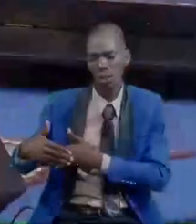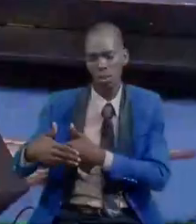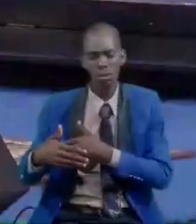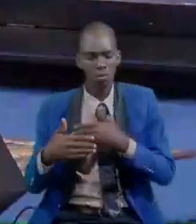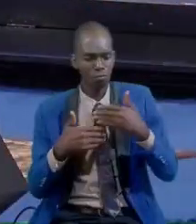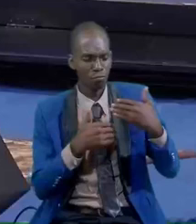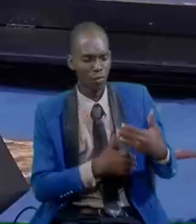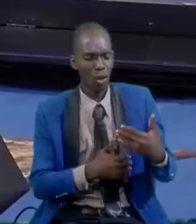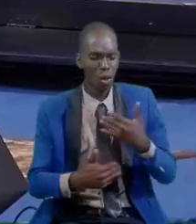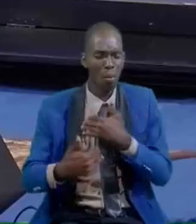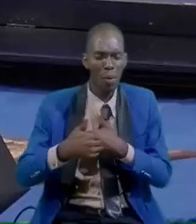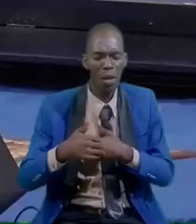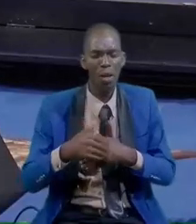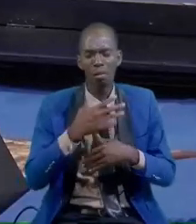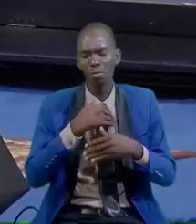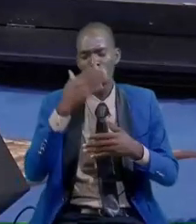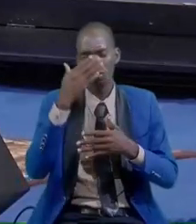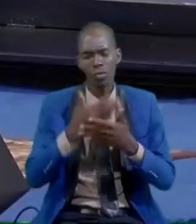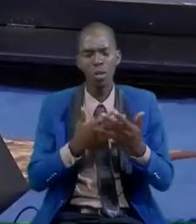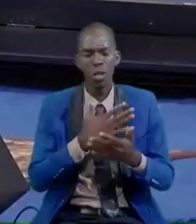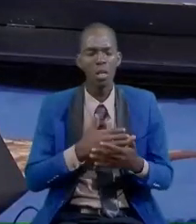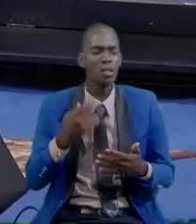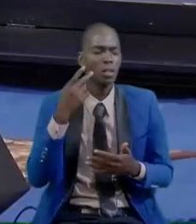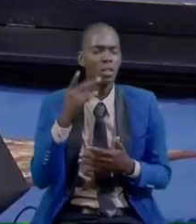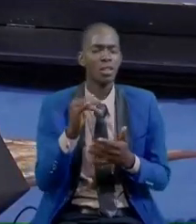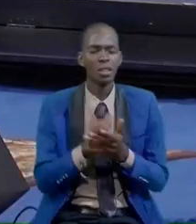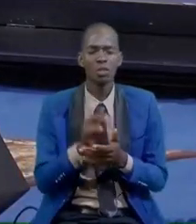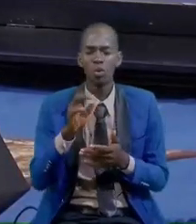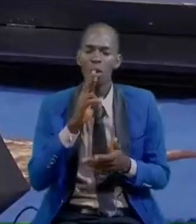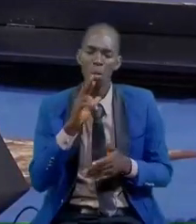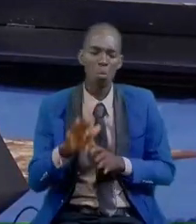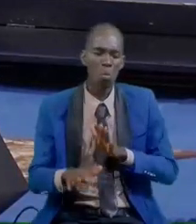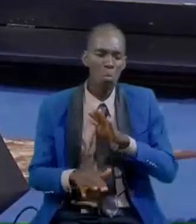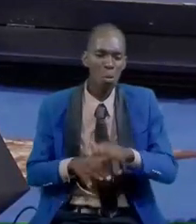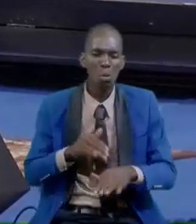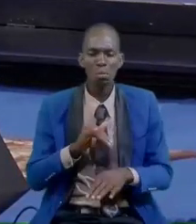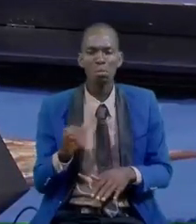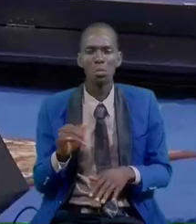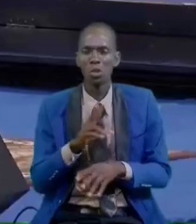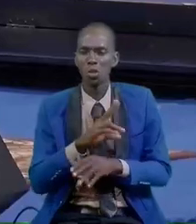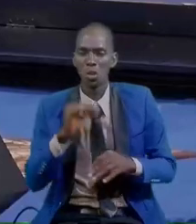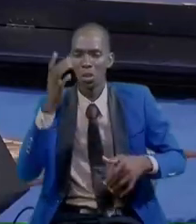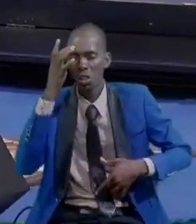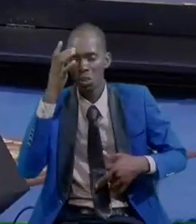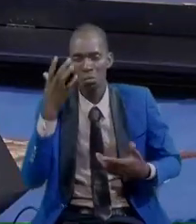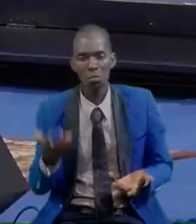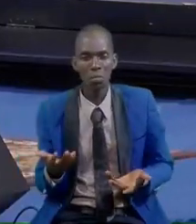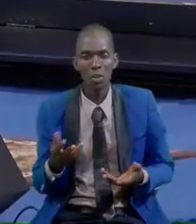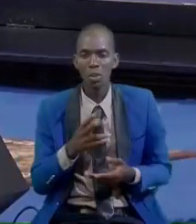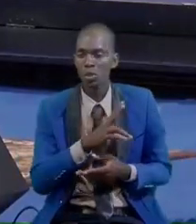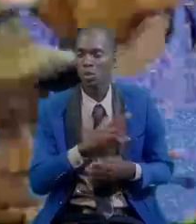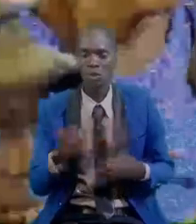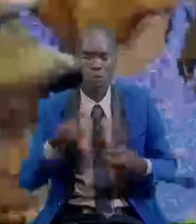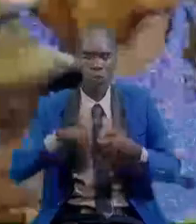devant, ils vont te regarder, ils vont voir que tu marches, pas de maladie, pas de plaie, pas